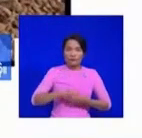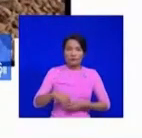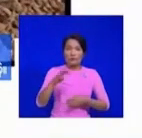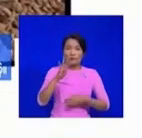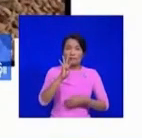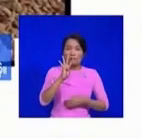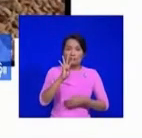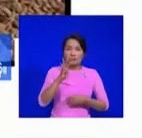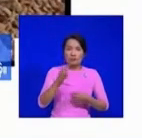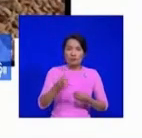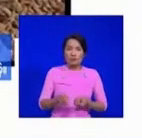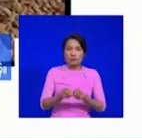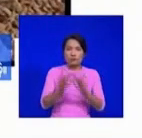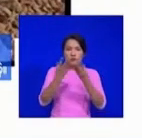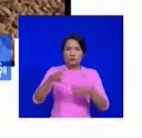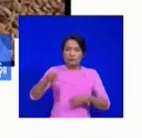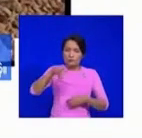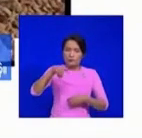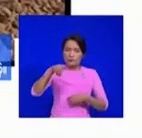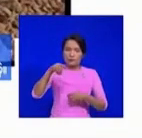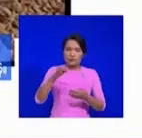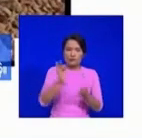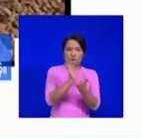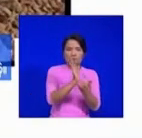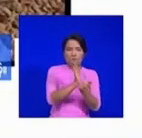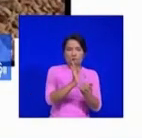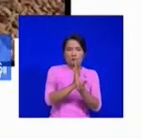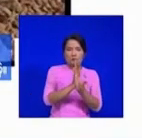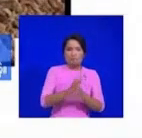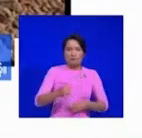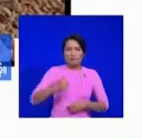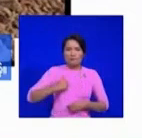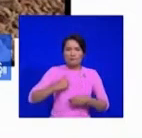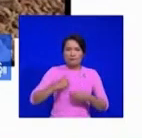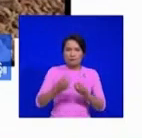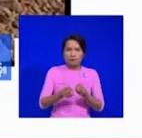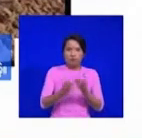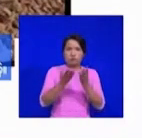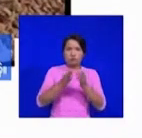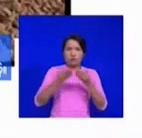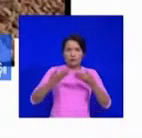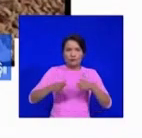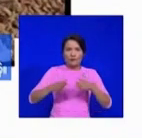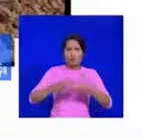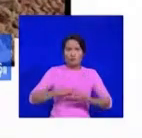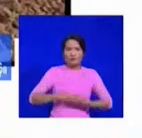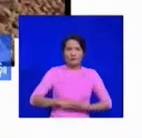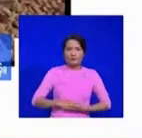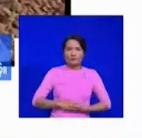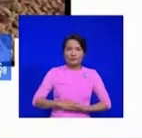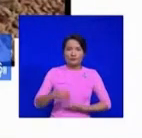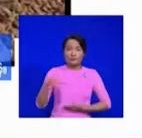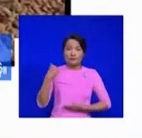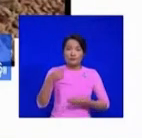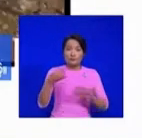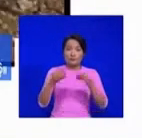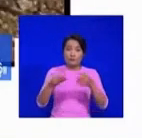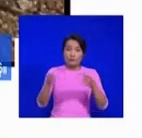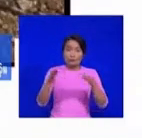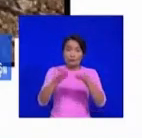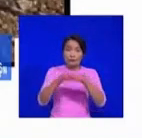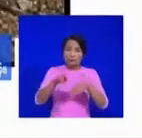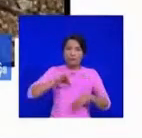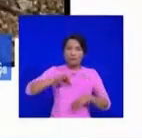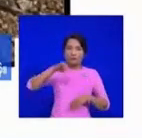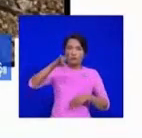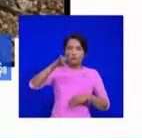ามันถูกอัปเกรดขึ้นแล้วมันนำเข้าไปสู่ในสนามรบนะครับโดยมหาอำนาจต่